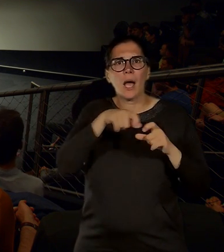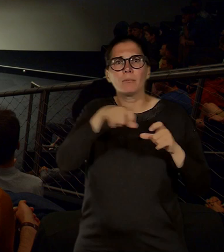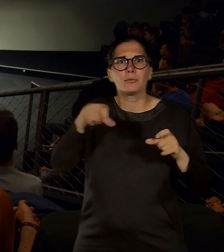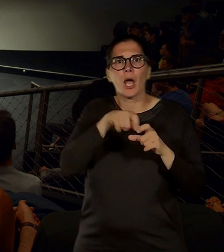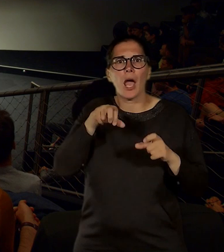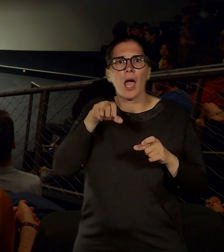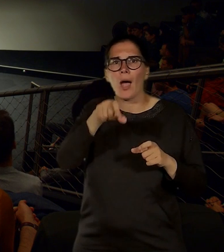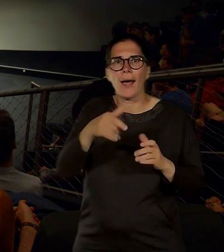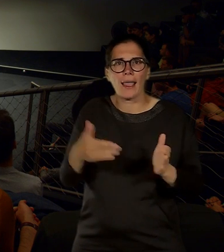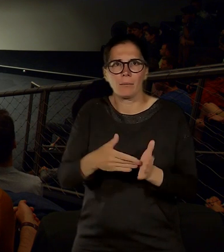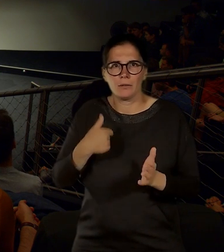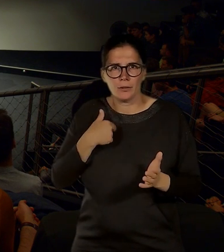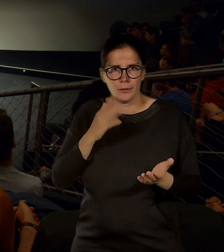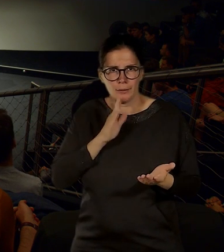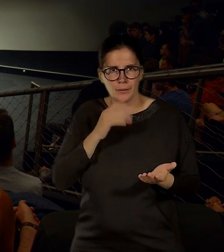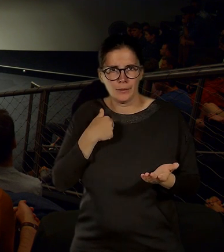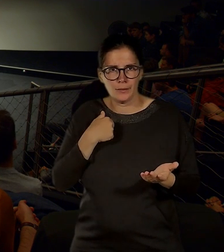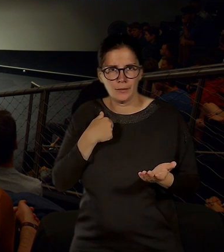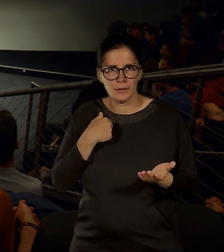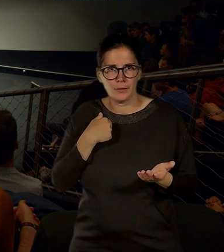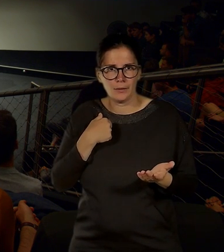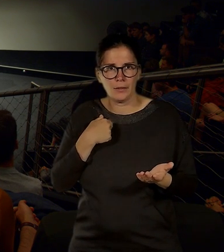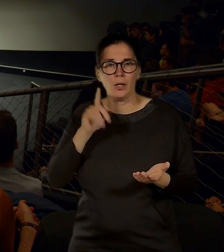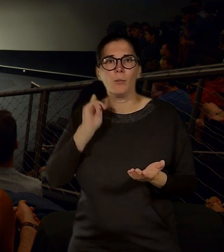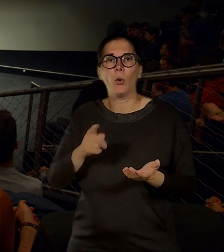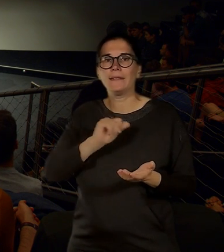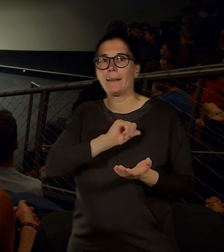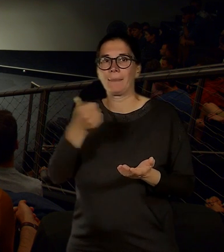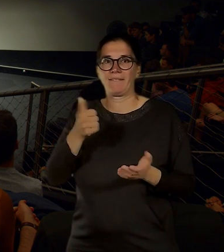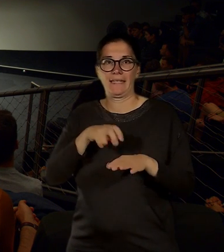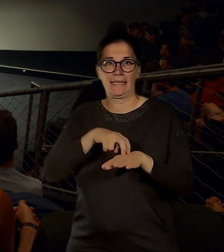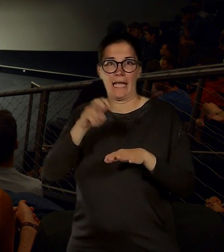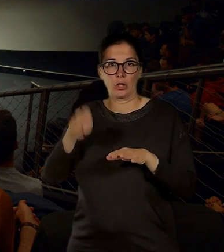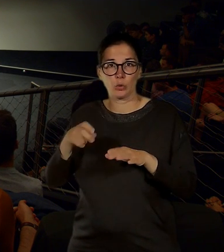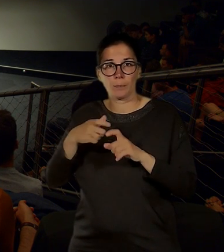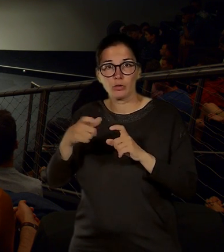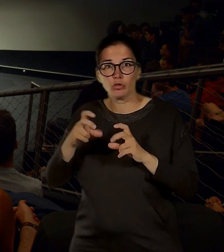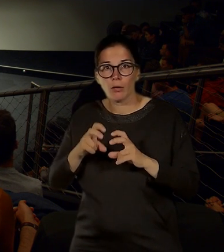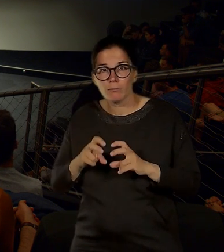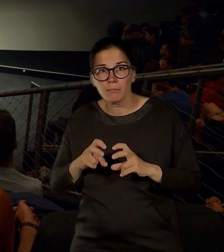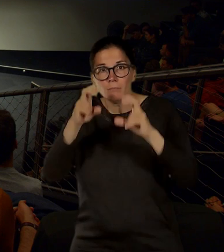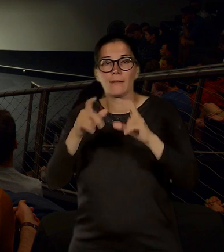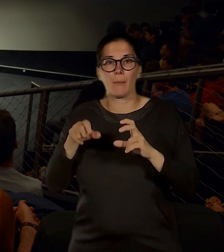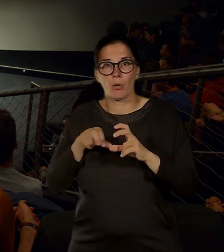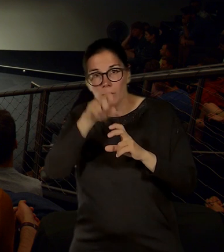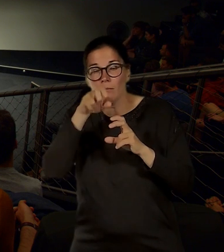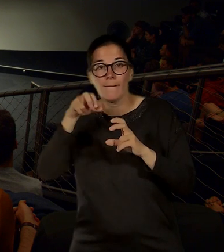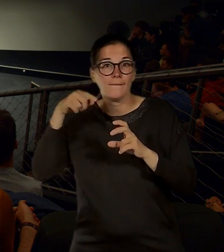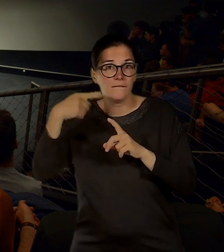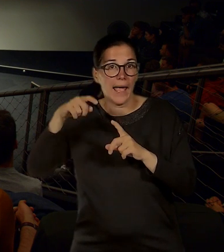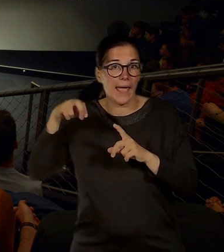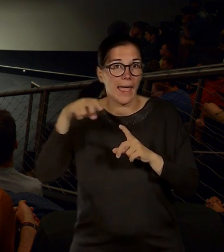přes přechod, protože to bych musel zase na peroně číslo 1 vyjet o patro výš, nebo vyjít o patro výš, pak přejít a vytáhnout si z